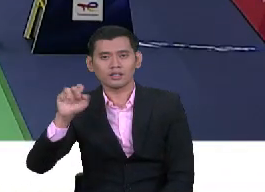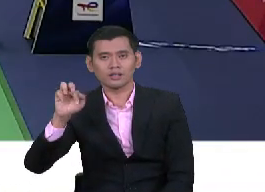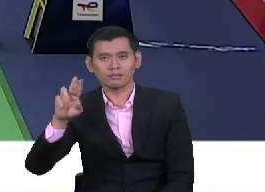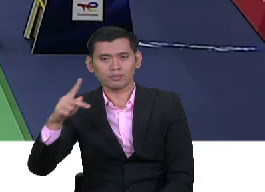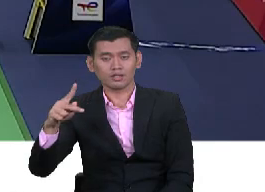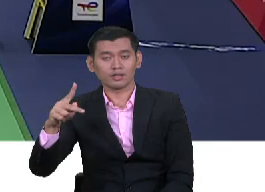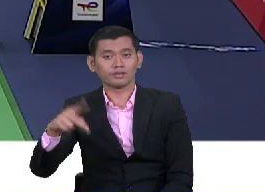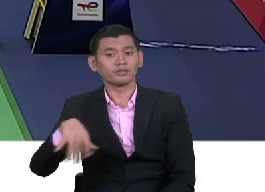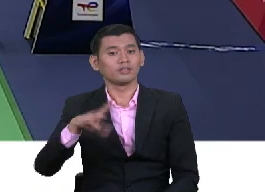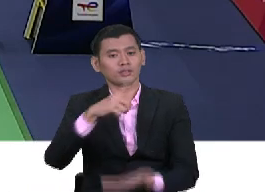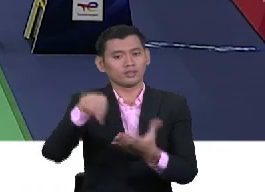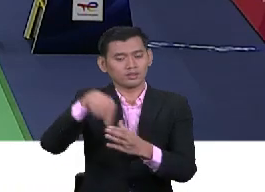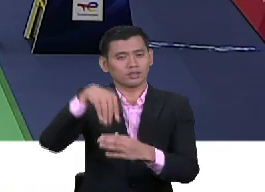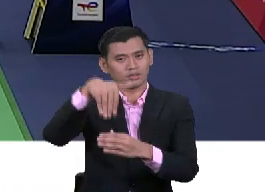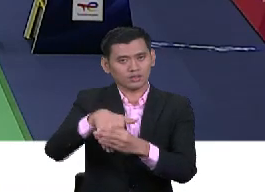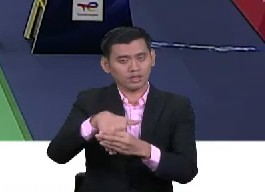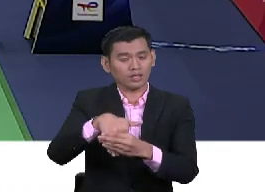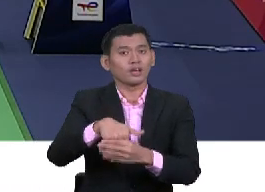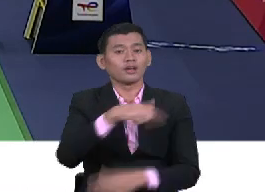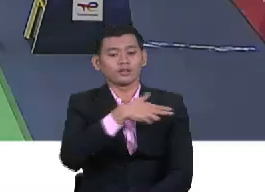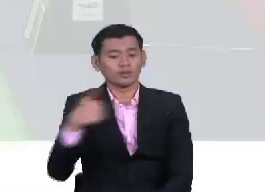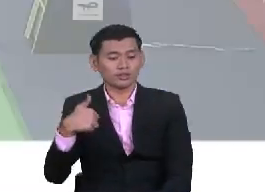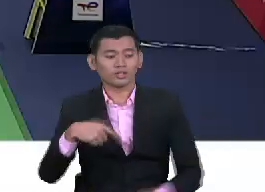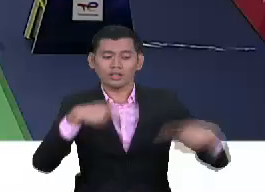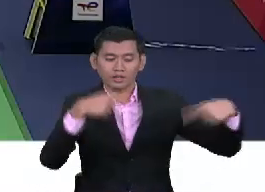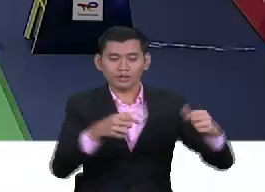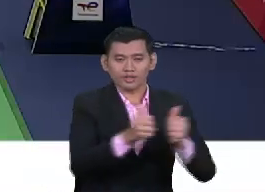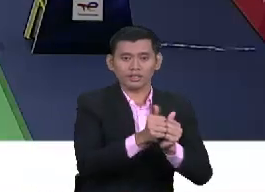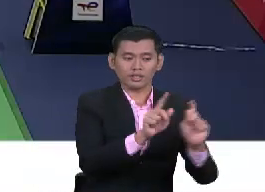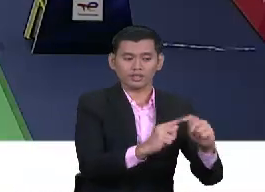menyaksikan juara bertahan Indonesia bertemu China yang merupakan seperti